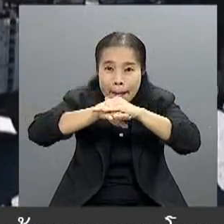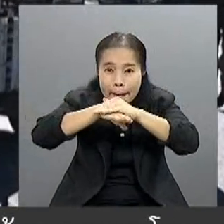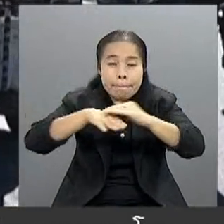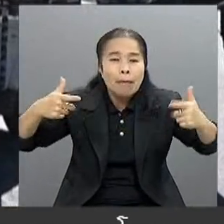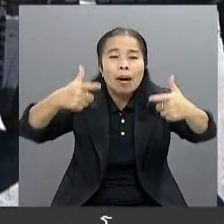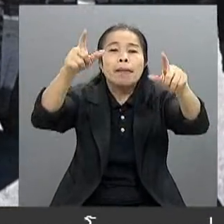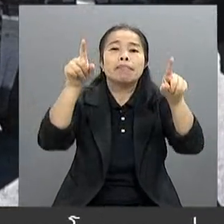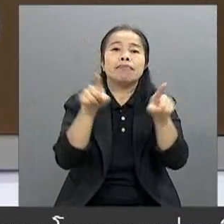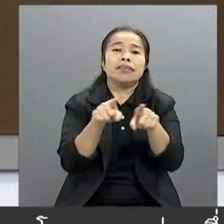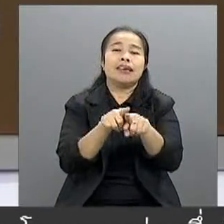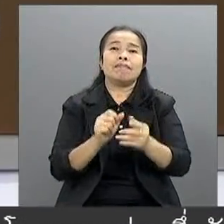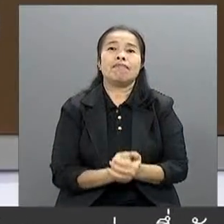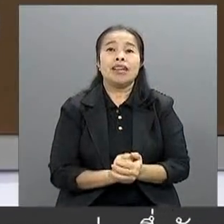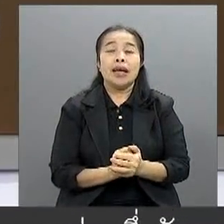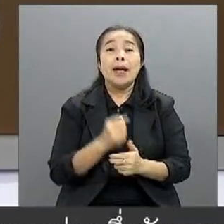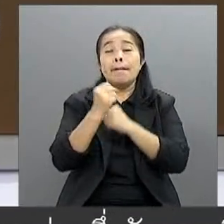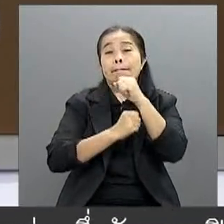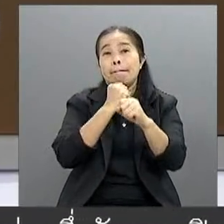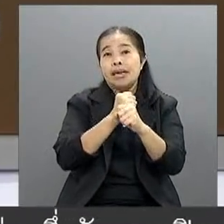ชินทั้งหมดปัจจุบันได้กลายเป็นจุดยุทธศาสตร์ที่เชื่อมเขตปกครองตนเองทิเบตและเขตปกครองตนเองซินเจียงอุยกูร์ของจีนเข้าไว้ด้วยกันแม้ว่าอินเดียจะยังคงอ่างกรรมสิทธิ์เหนือพื้นที่บริเวณดังกล่าวก็เอาค่ะขณะที่ข้อพิพาทหลายประการก็ยังไม่ได้รับการแก้ไขในหลายพื้นที่นะคะสมผลให้เกิดความตึงเครียดต่อมาในภายหลังเป็นระยะระยะไม่ว่าจะเป็นการปะทะกันของทหารในพื้นที่รวมไปถึงการซุ่มโจมตีหน่วยลาดตระเวนด้วยค่ะโดยปีคศ1945